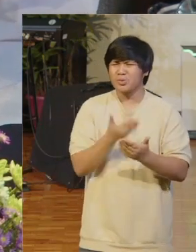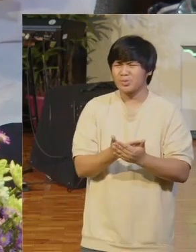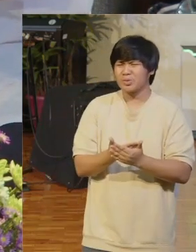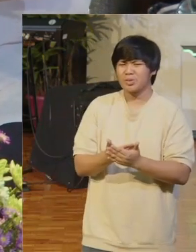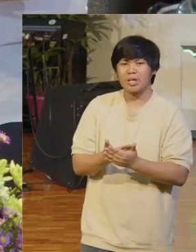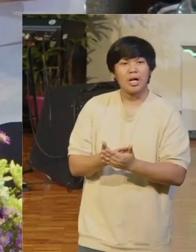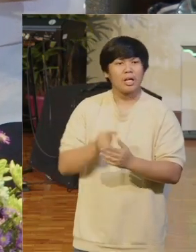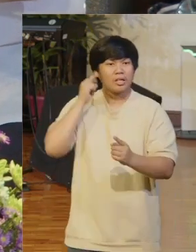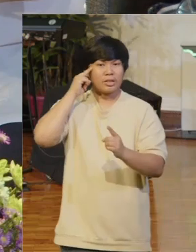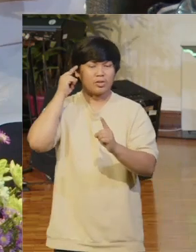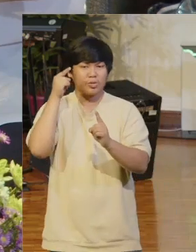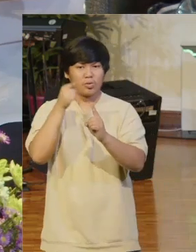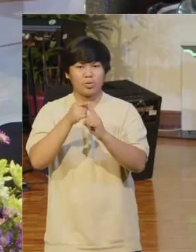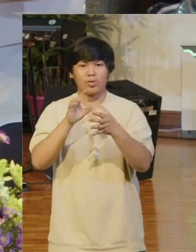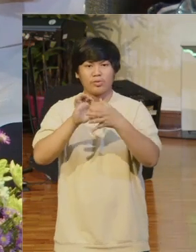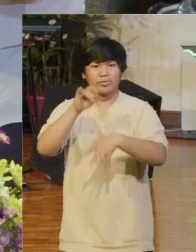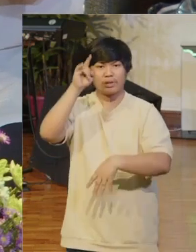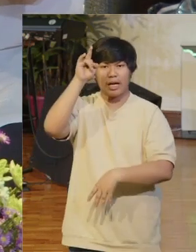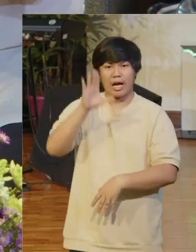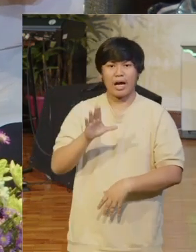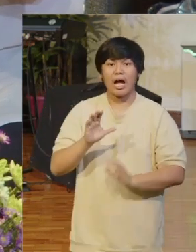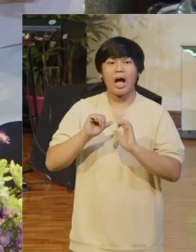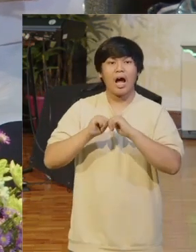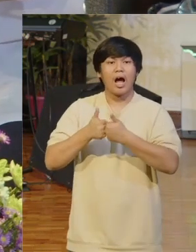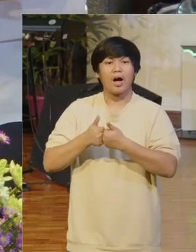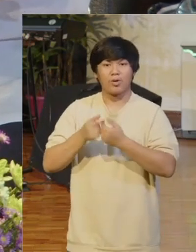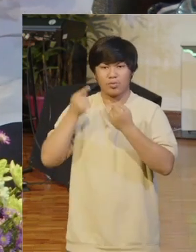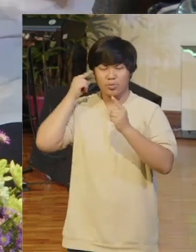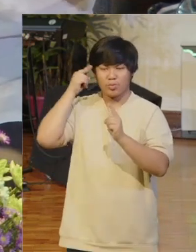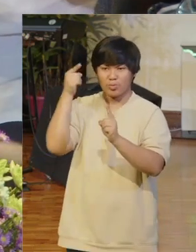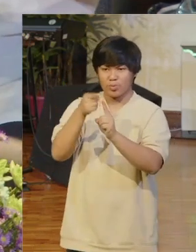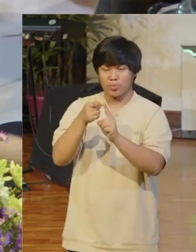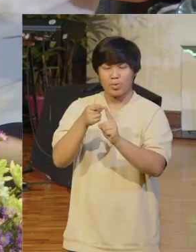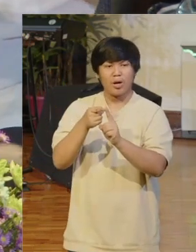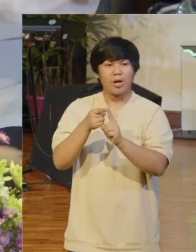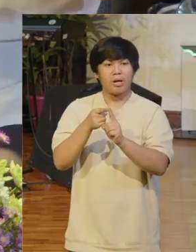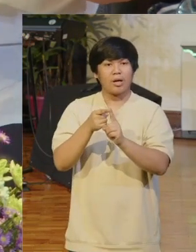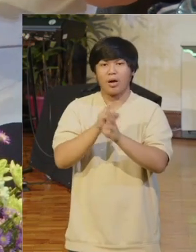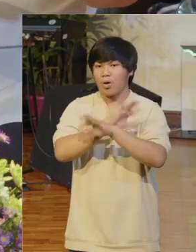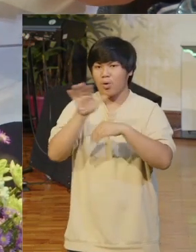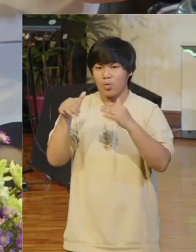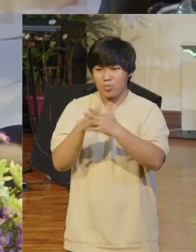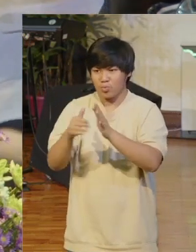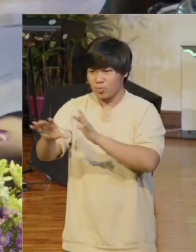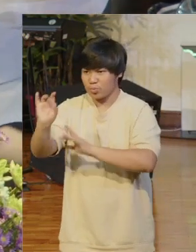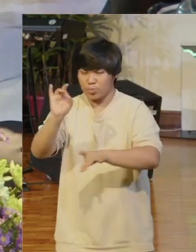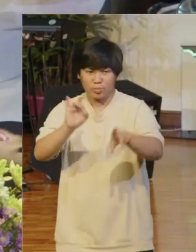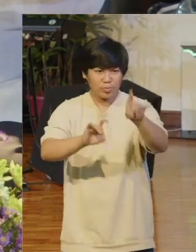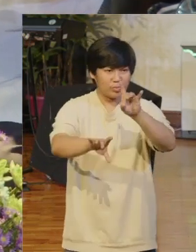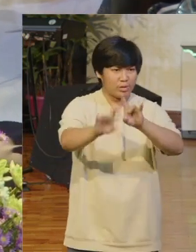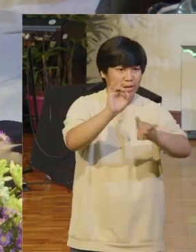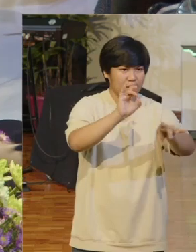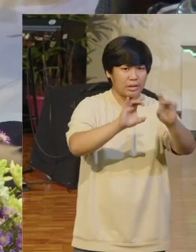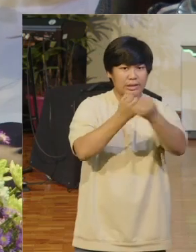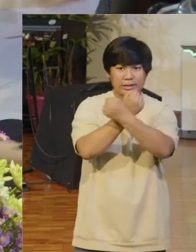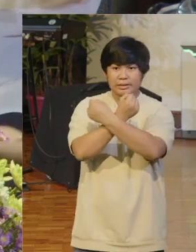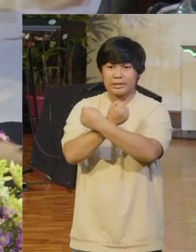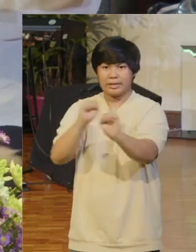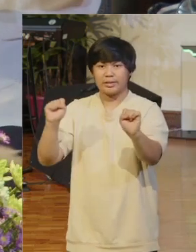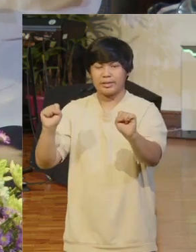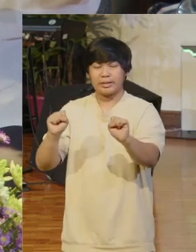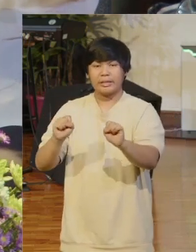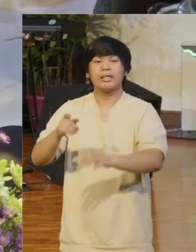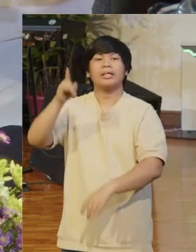ang goal. Paano po makakarating sa goal? And those whom He predestined, past tense,